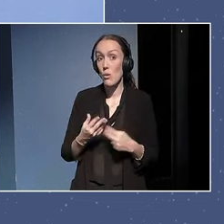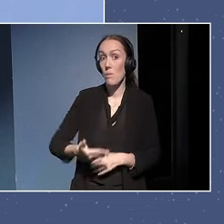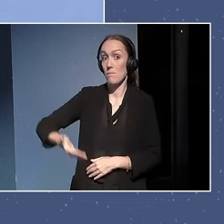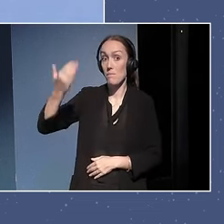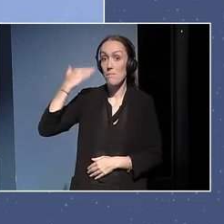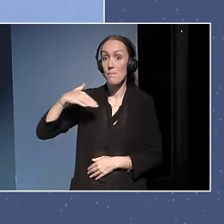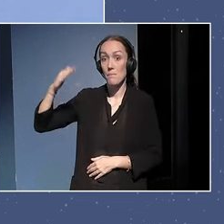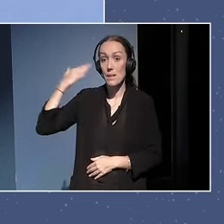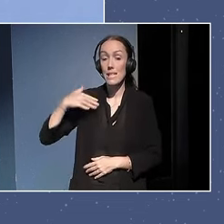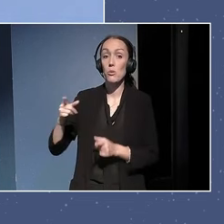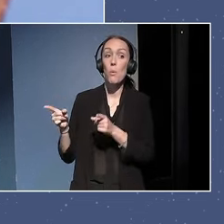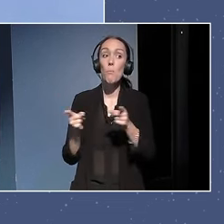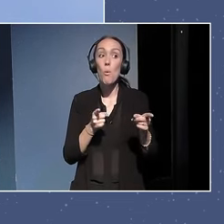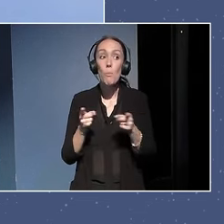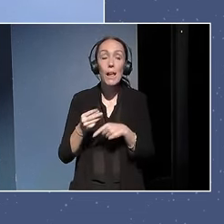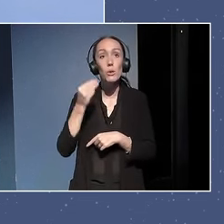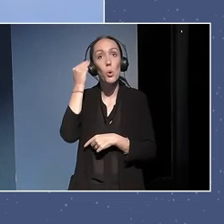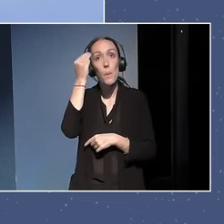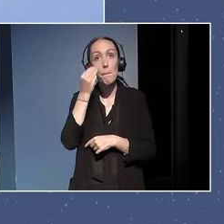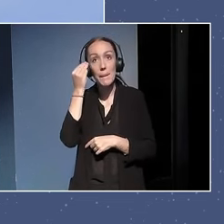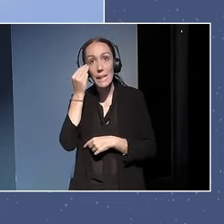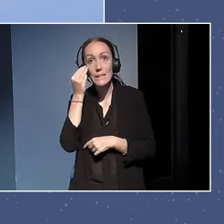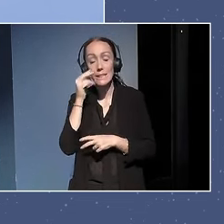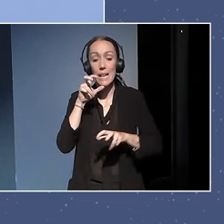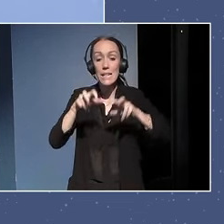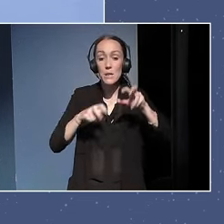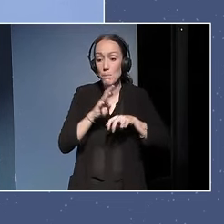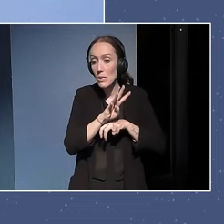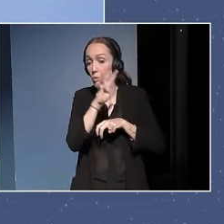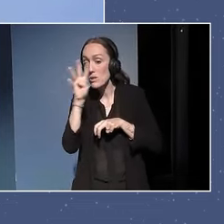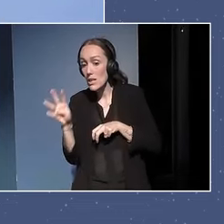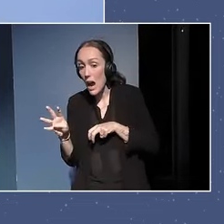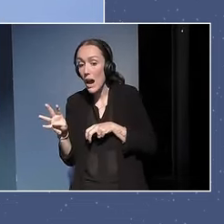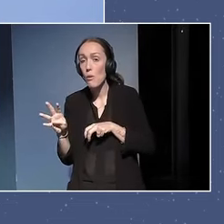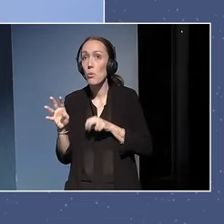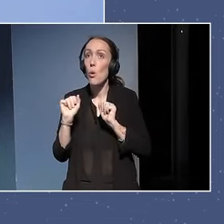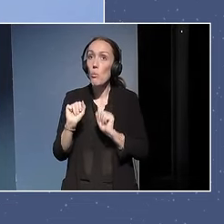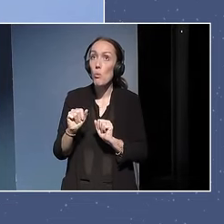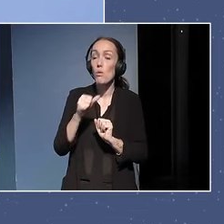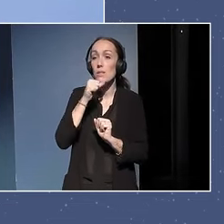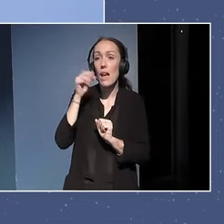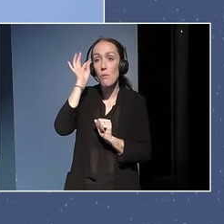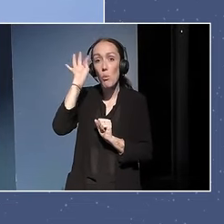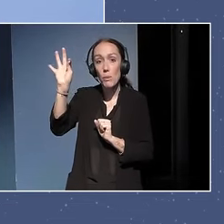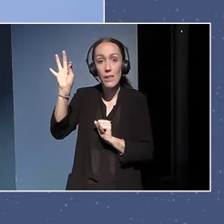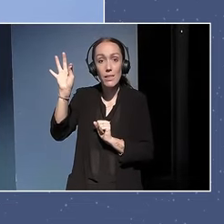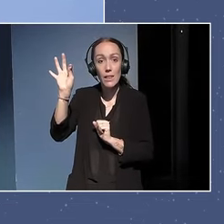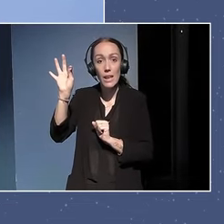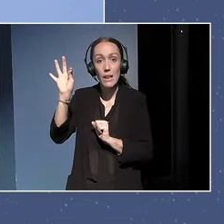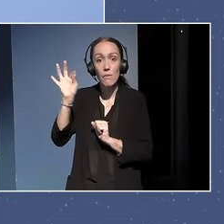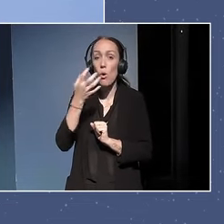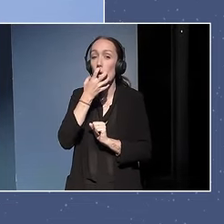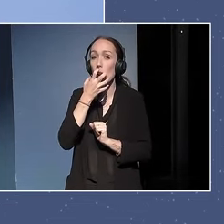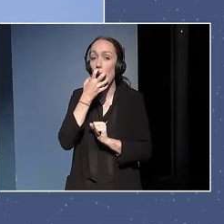quando si pensava che la vela degli spinosauri servisse come scambiatore di calore qualche